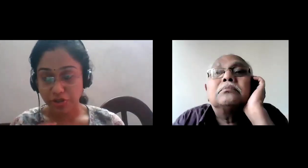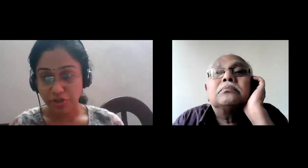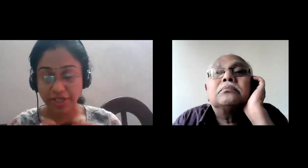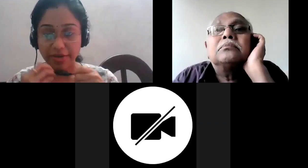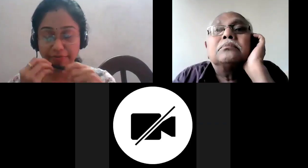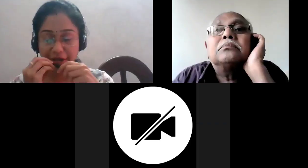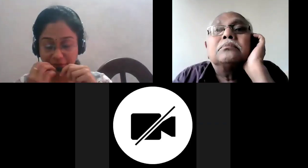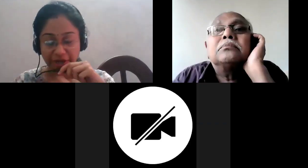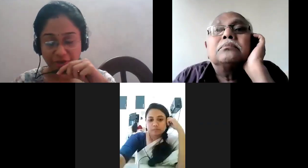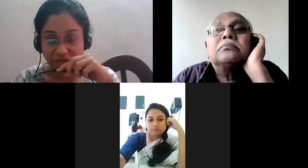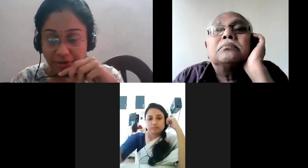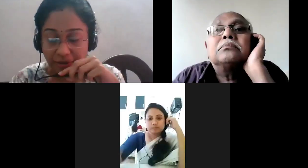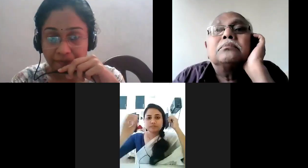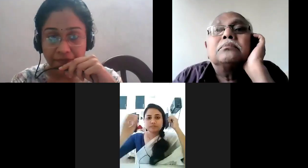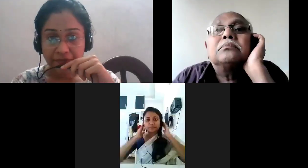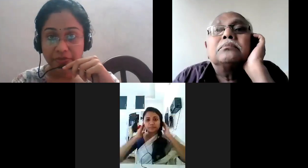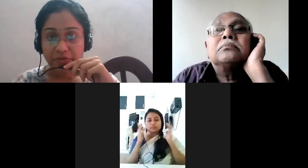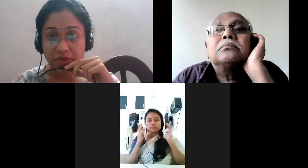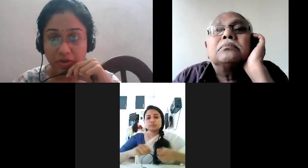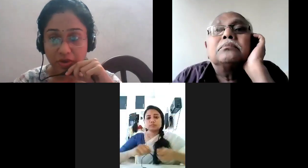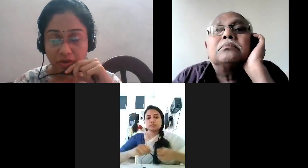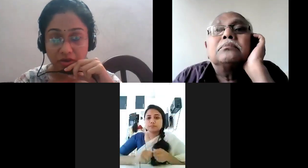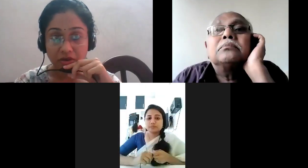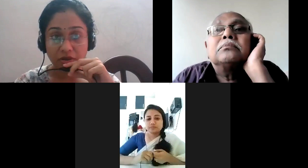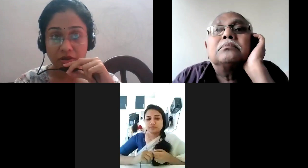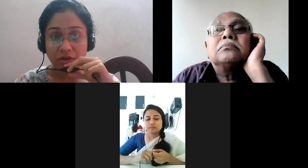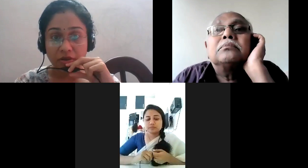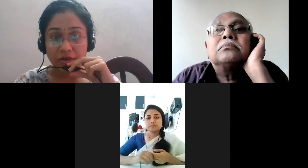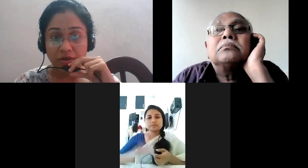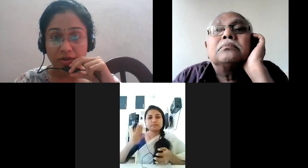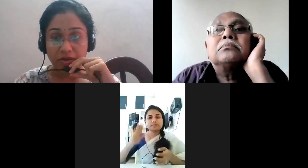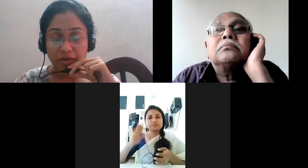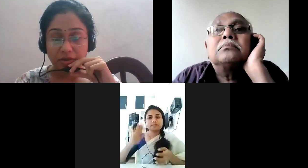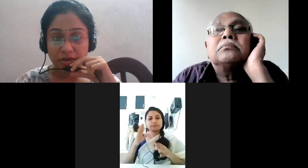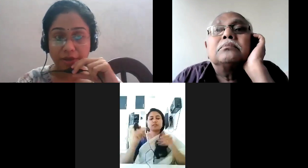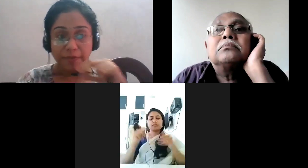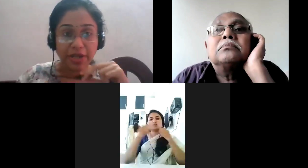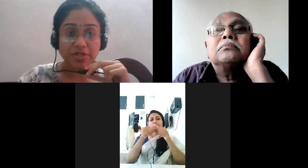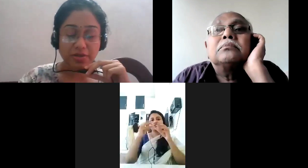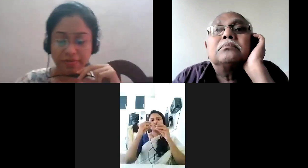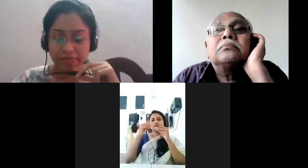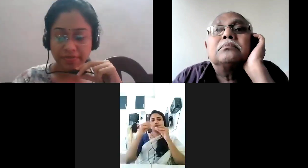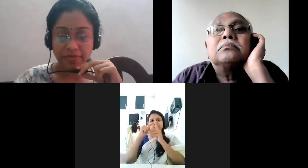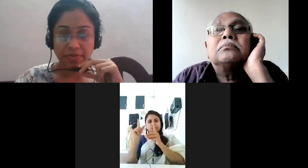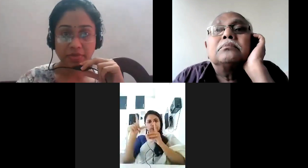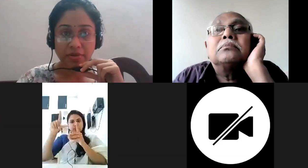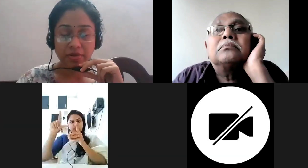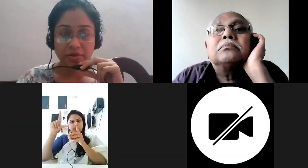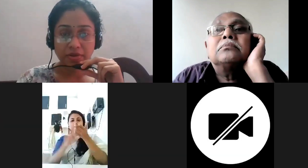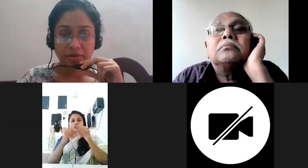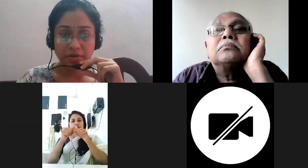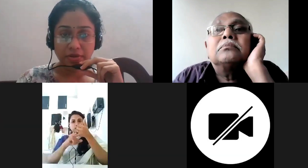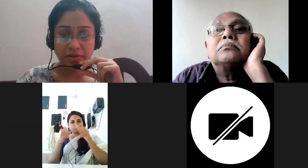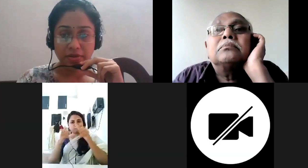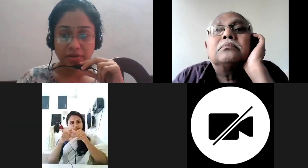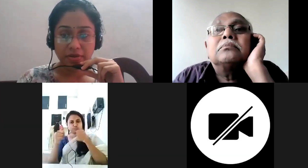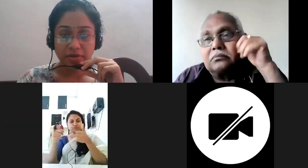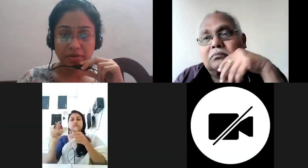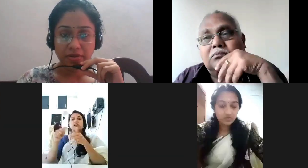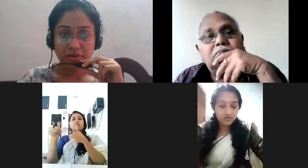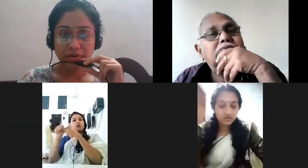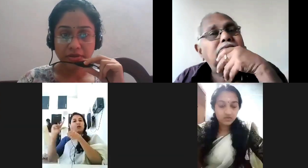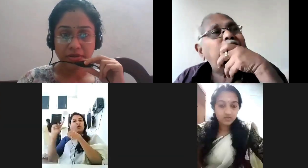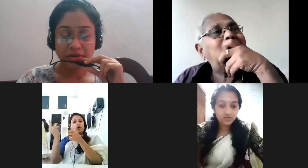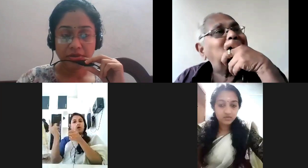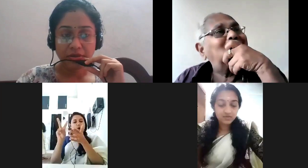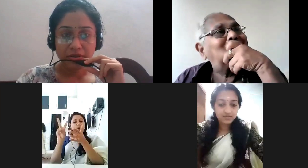ഹലോ. പറയൂ സർ. ഹലോ, ഞാൻ അബ്ദുൽ നാസർ ആലുവയിൽ നിന്നാണ്. പറയൂ സർ. ഞാൻ 2